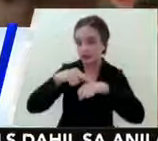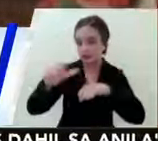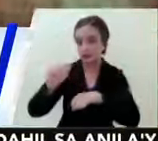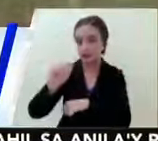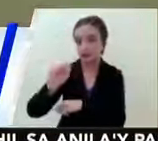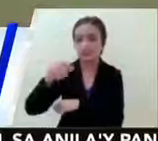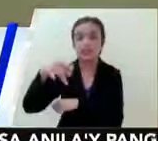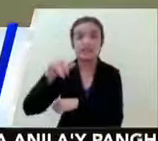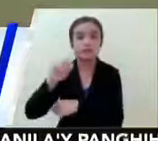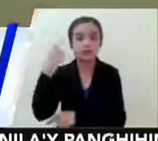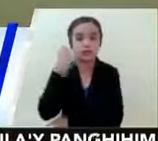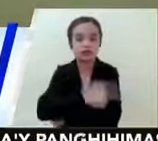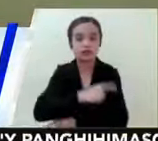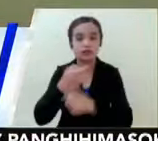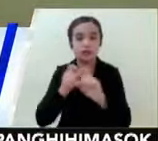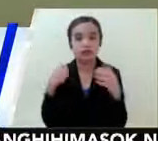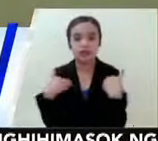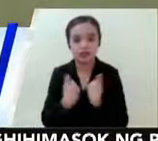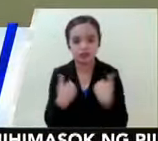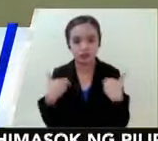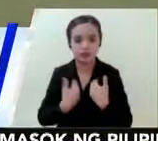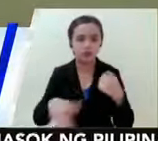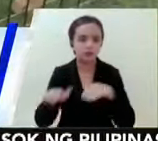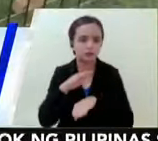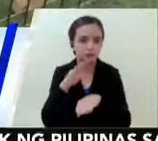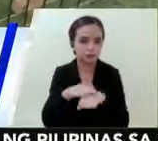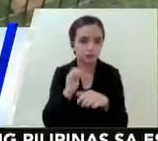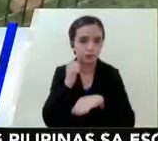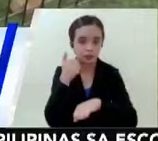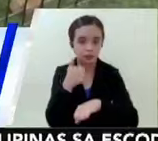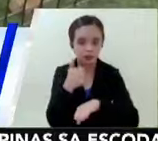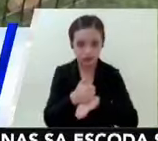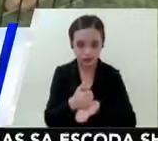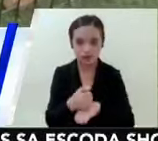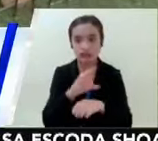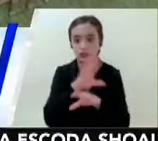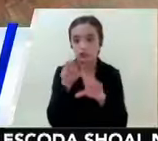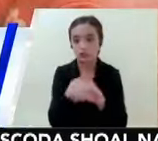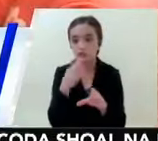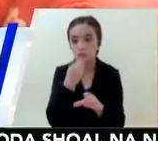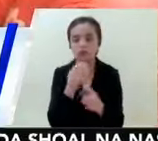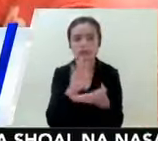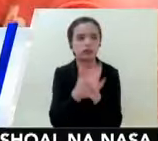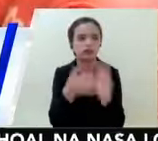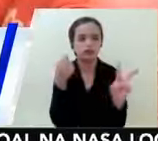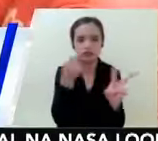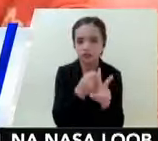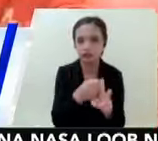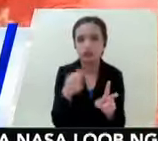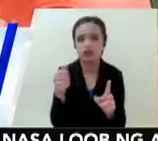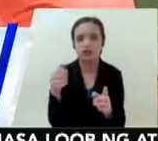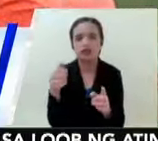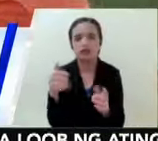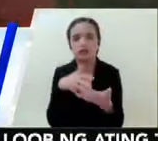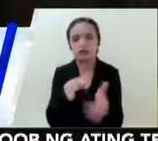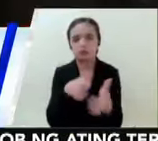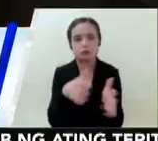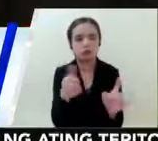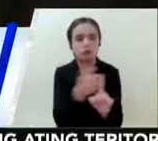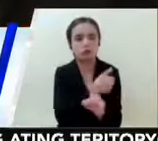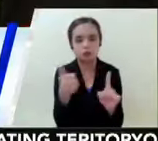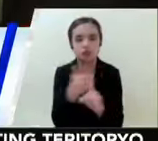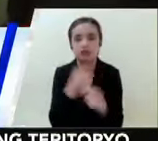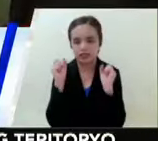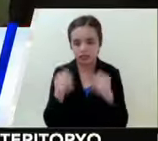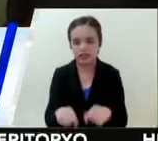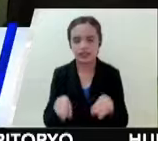Foundation. Dito ang mga rescue dogs and cats kabilang ang mga biktima ng animal cruelty, pwede mong bigyan ng bagong family at